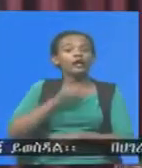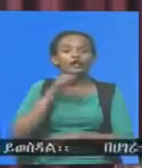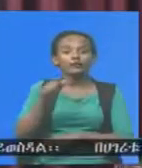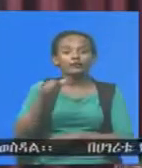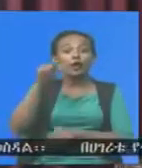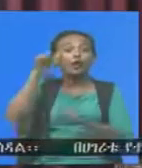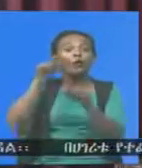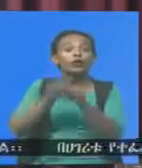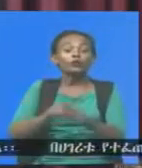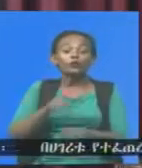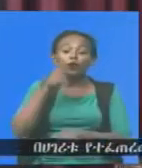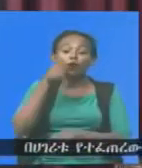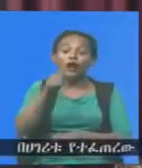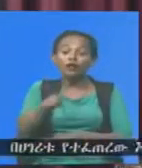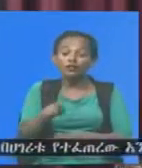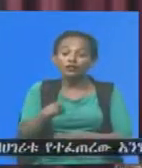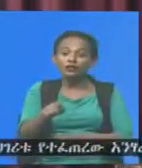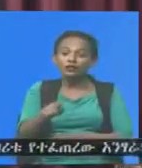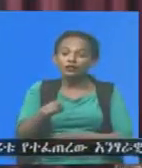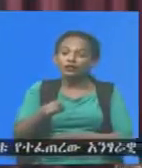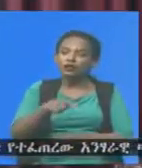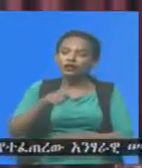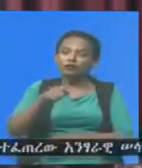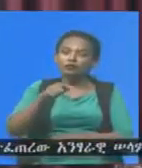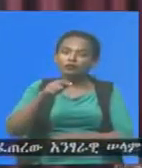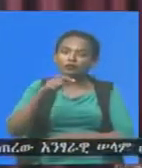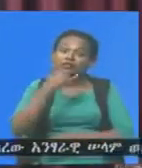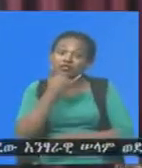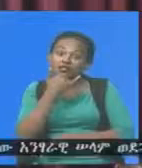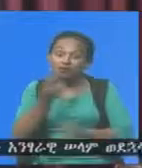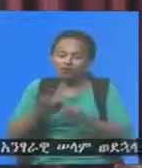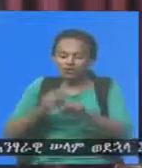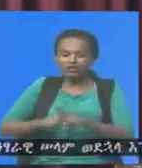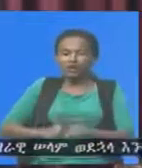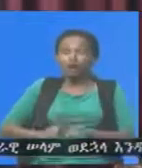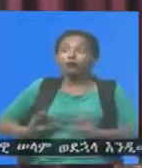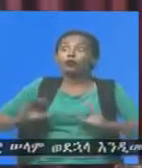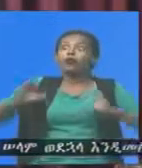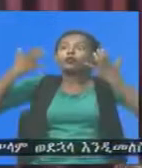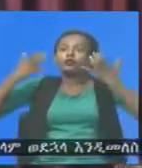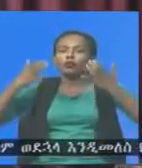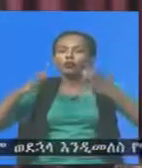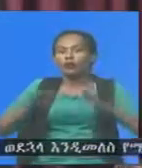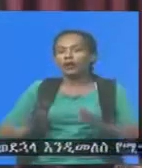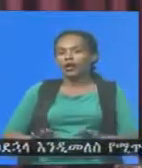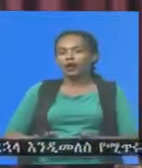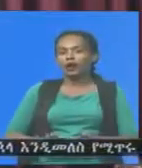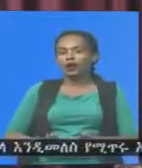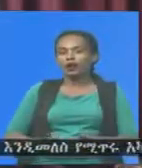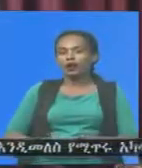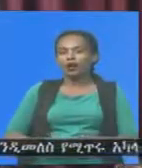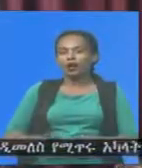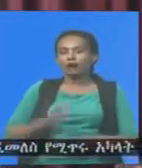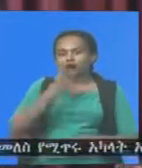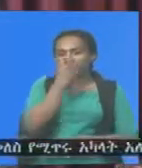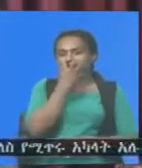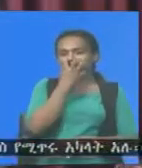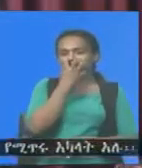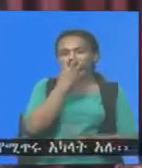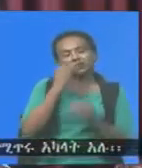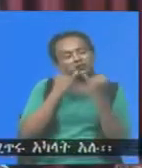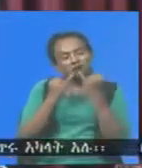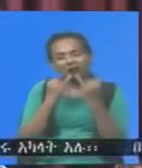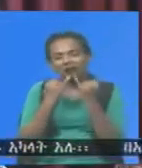ወንድም ነው ካል ቢስትም ይመለሳል ቢቆጣም ይበርዳል ቢያኮርፍም